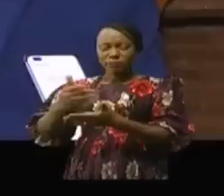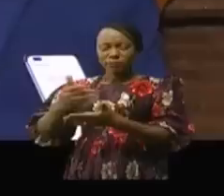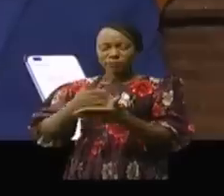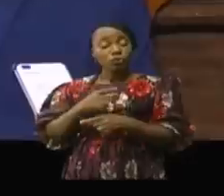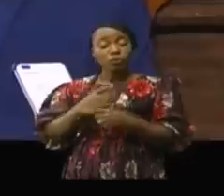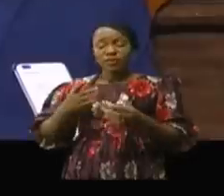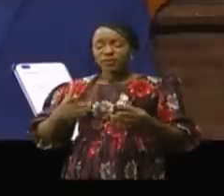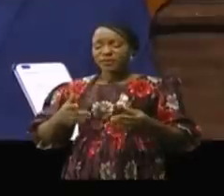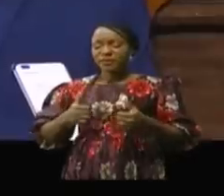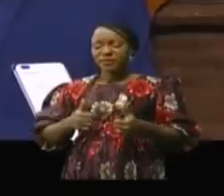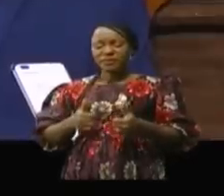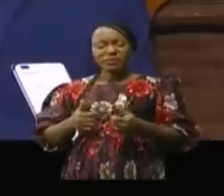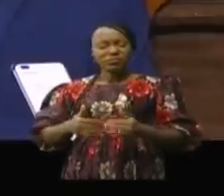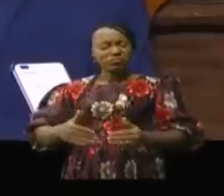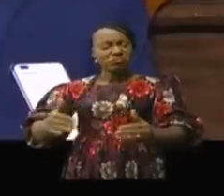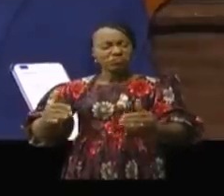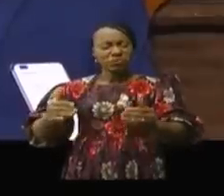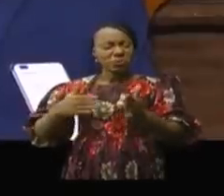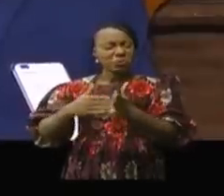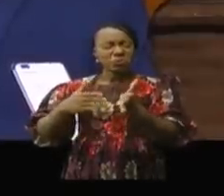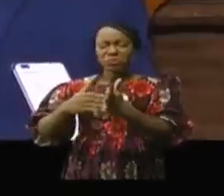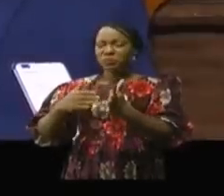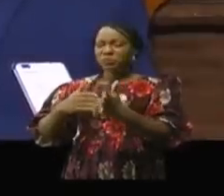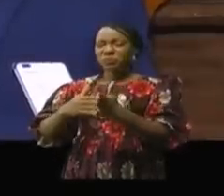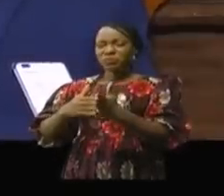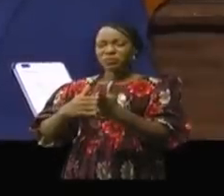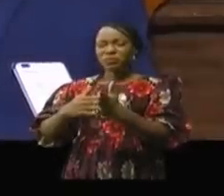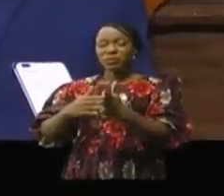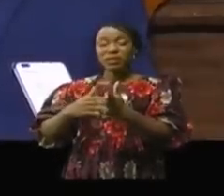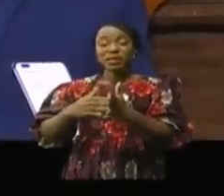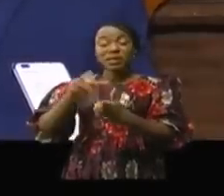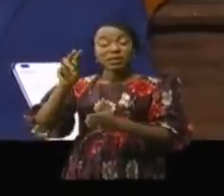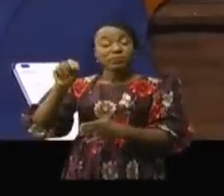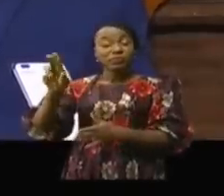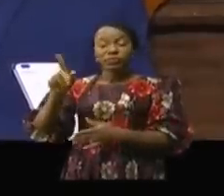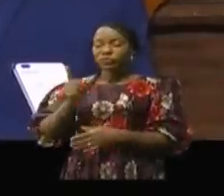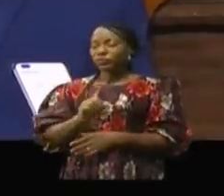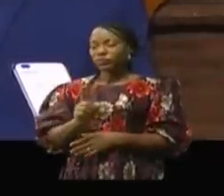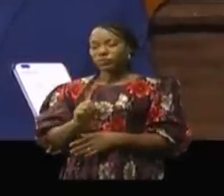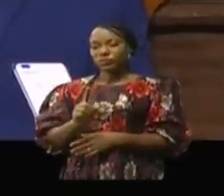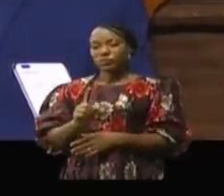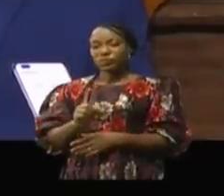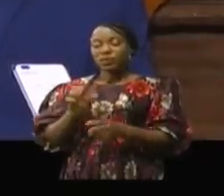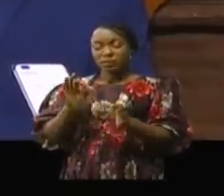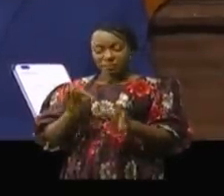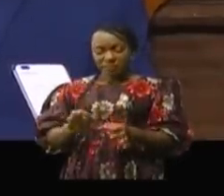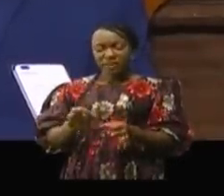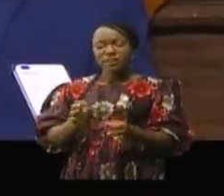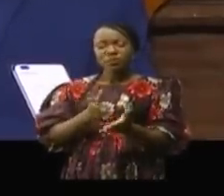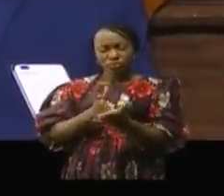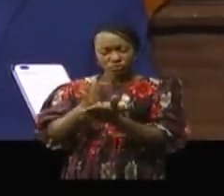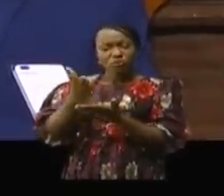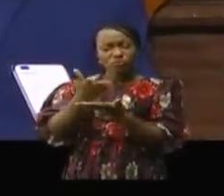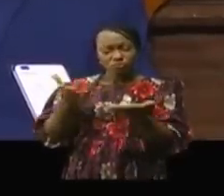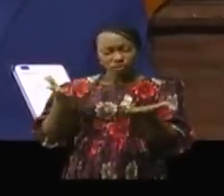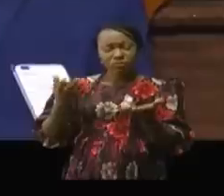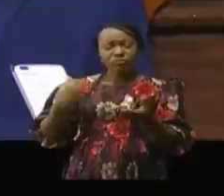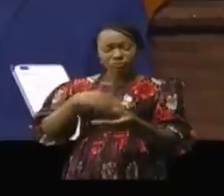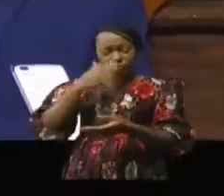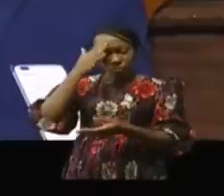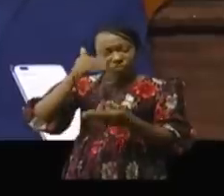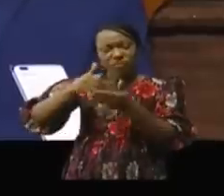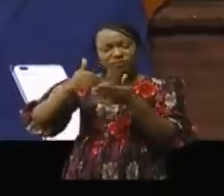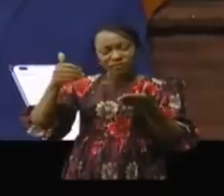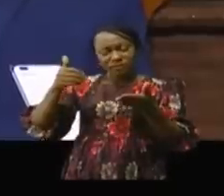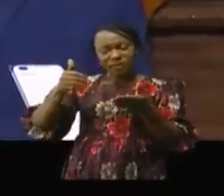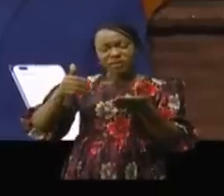de continuer à manifester contre la MONUSCO, étant donné que les revendications légitimes sont déjà connues de la plus